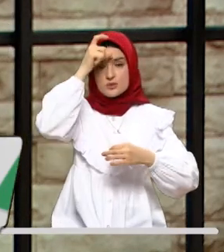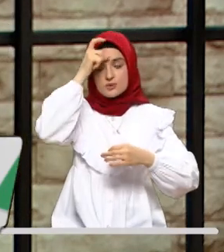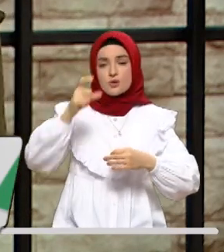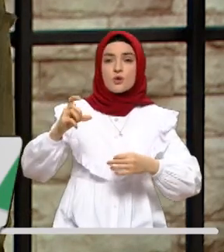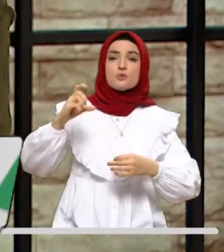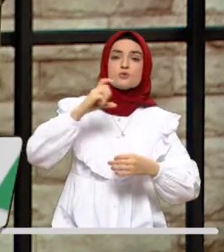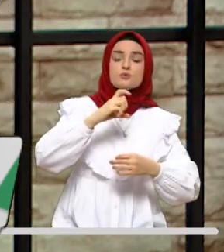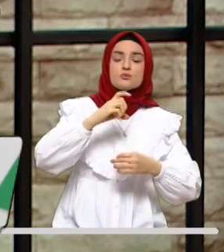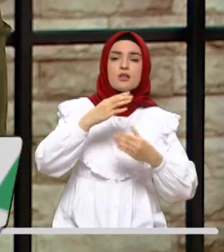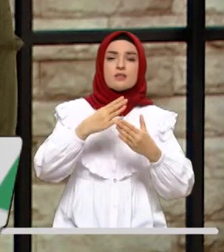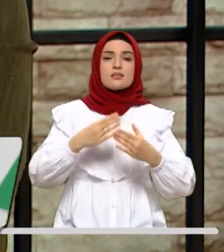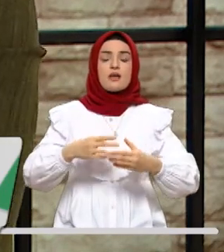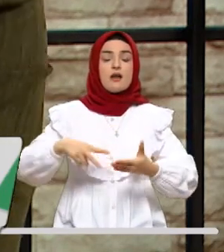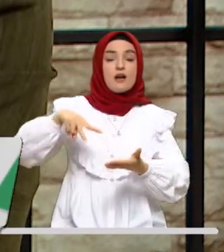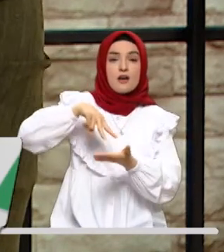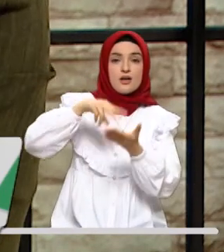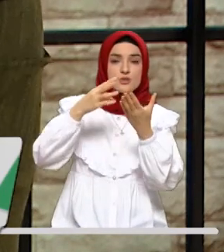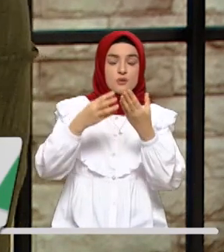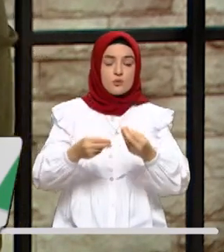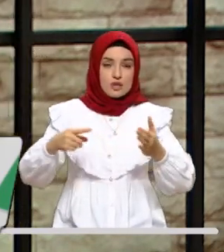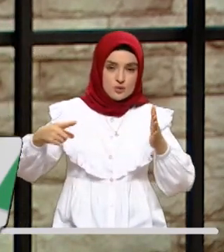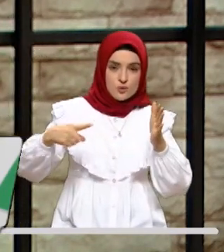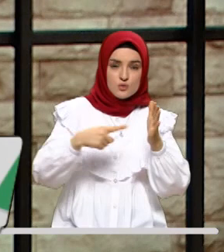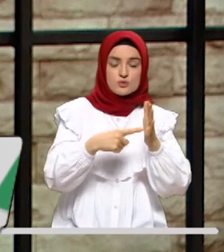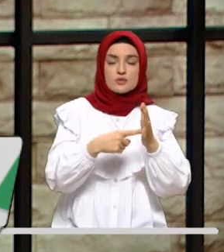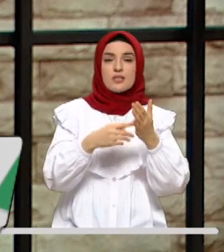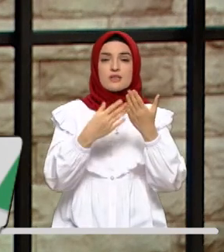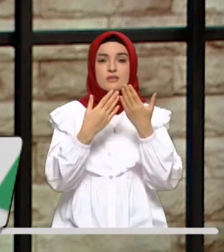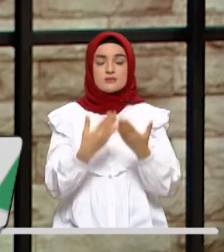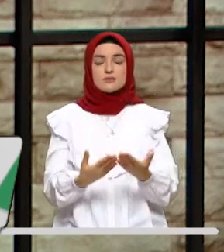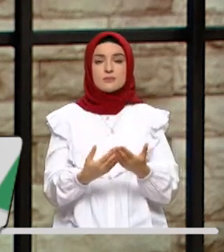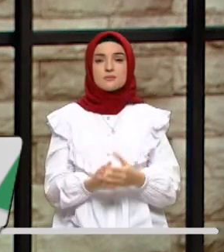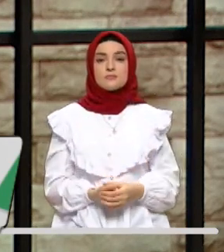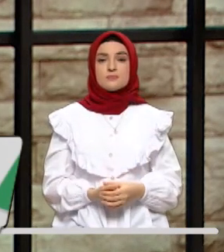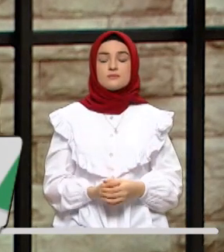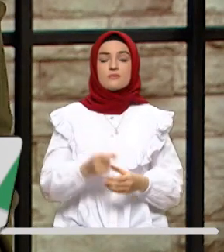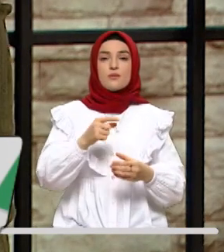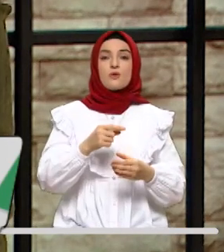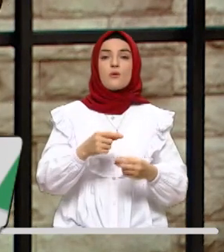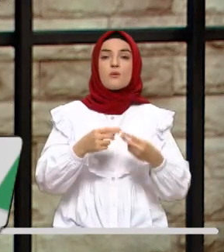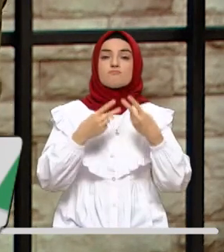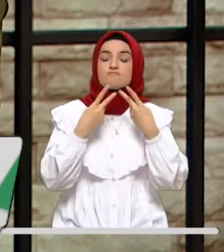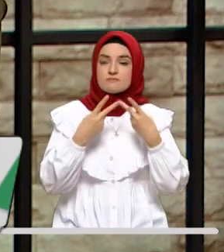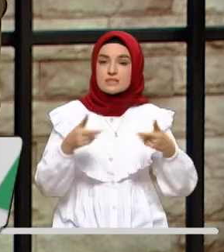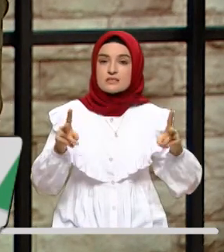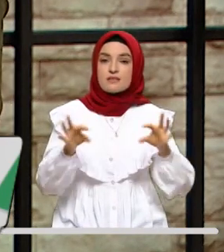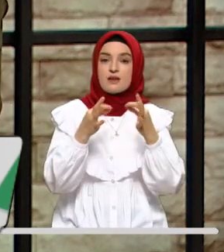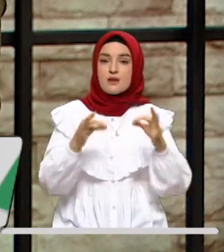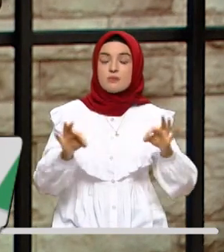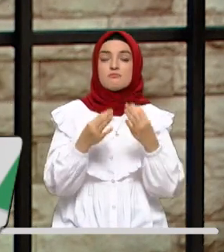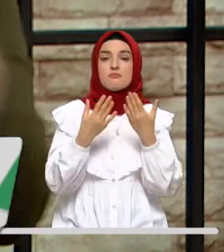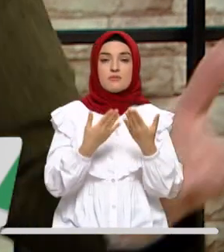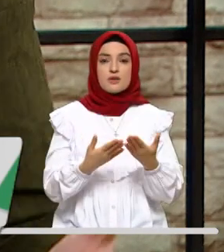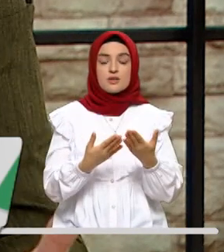tutan ve Türkiye Cumhuriyeti'nin sembolü ve şiarı haline gelmiş. O İstiklal Marşı, Türkiye'nin bir marşa ihtiyacı